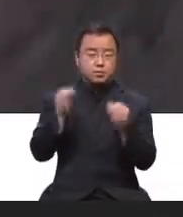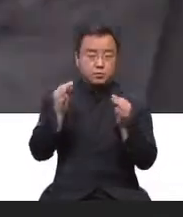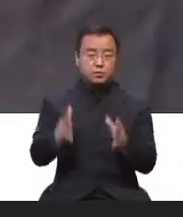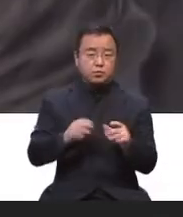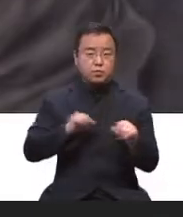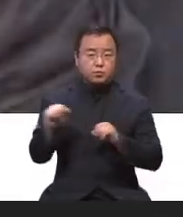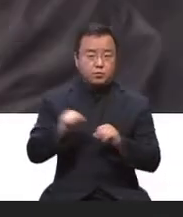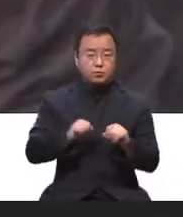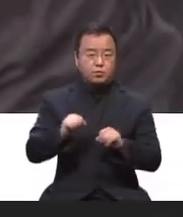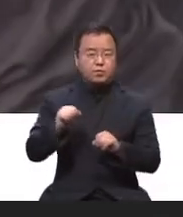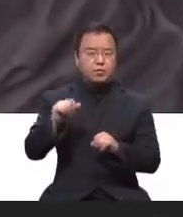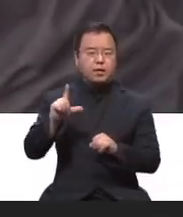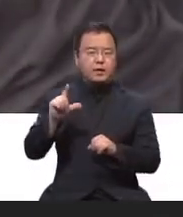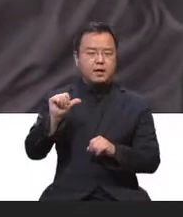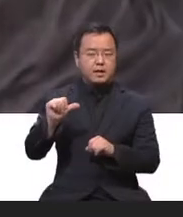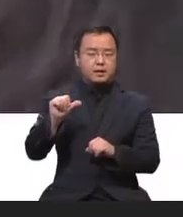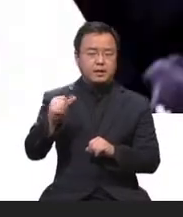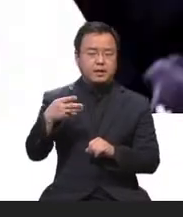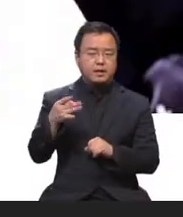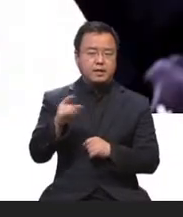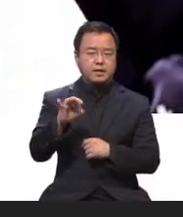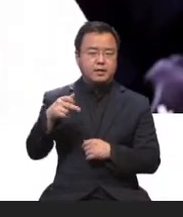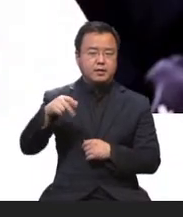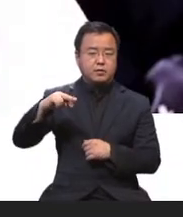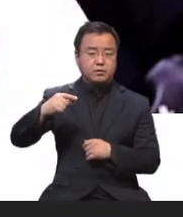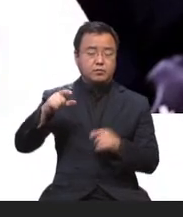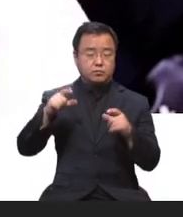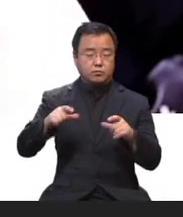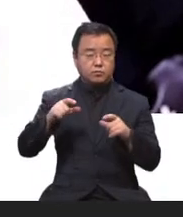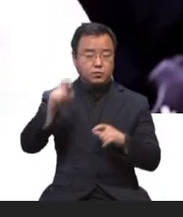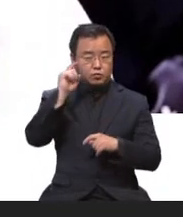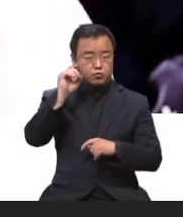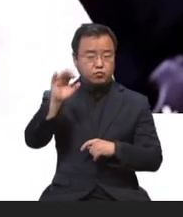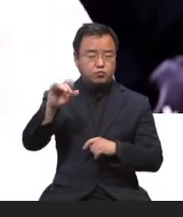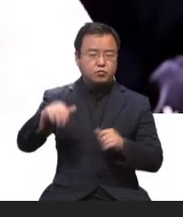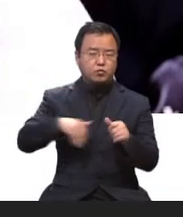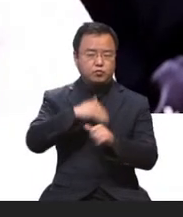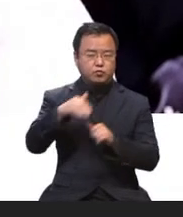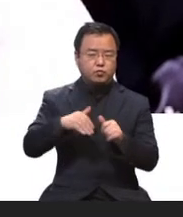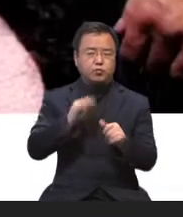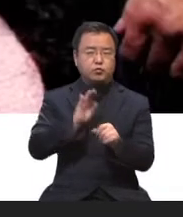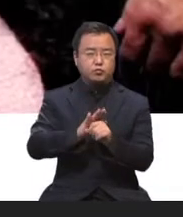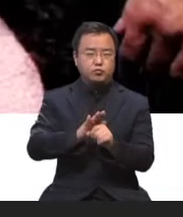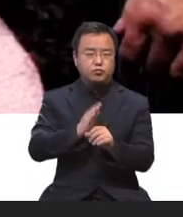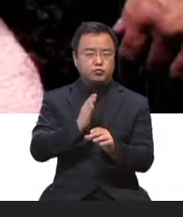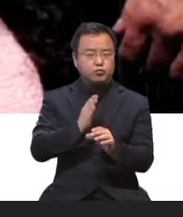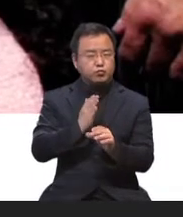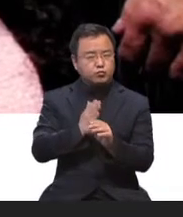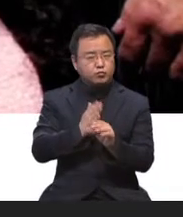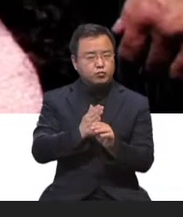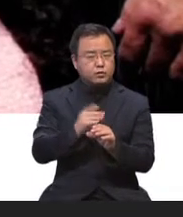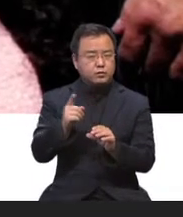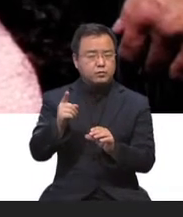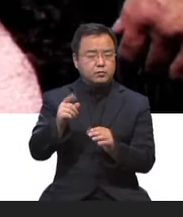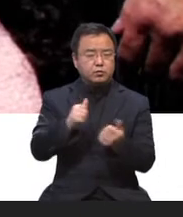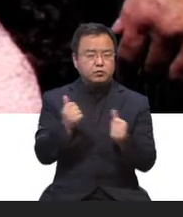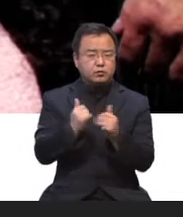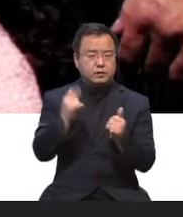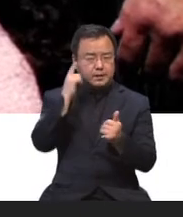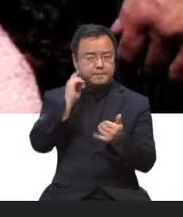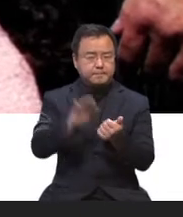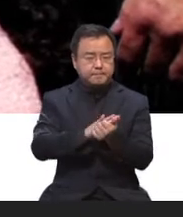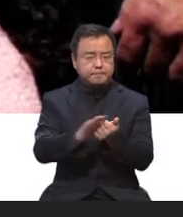뛰었던 레이커스의 홈 구장이며 현재 센터 주위에서 추모가 이루어지고 있다. 고인에 대한 예우의 의미로 많은